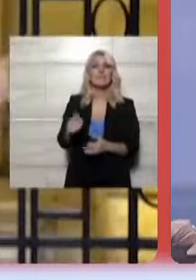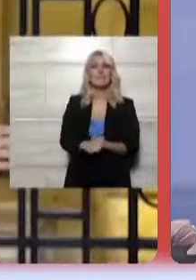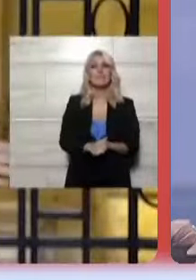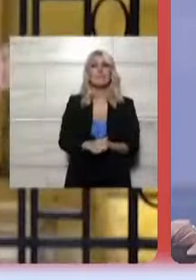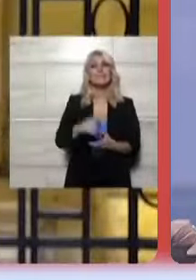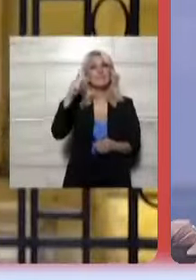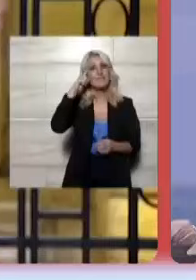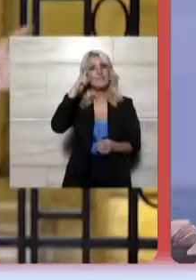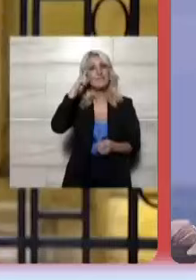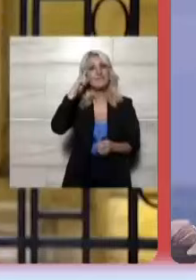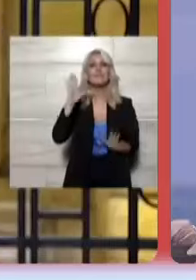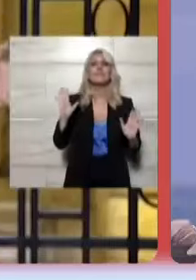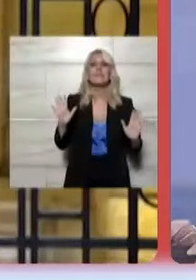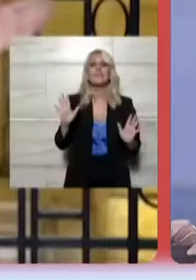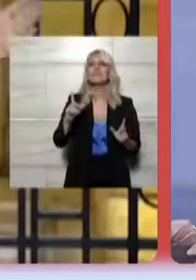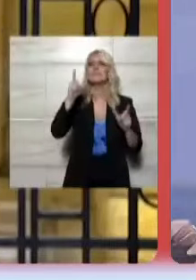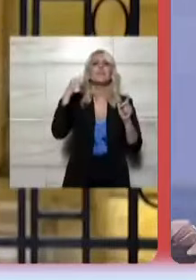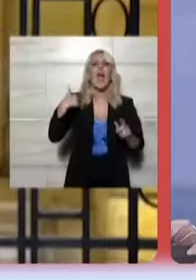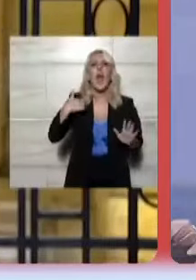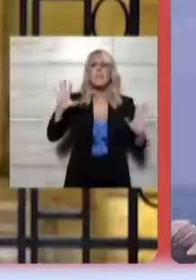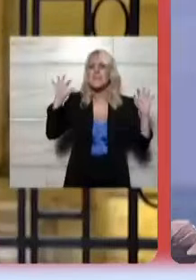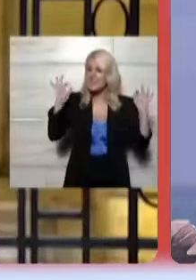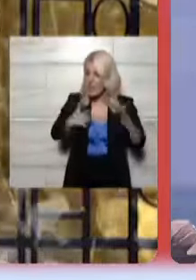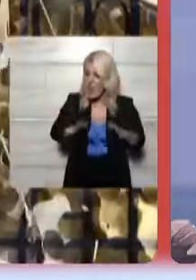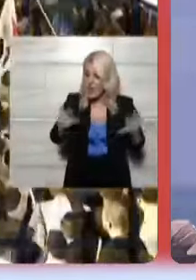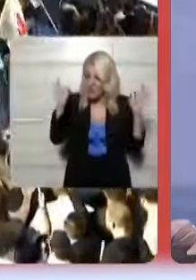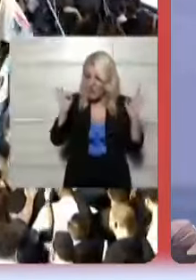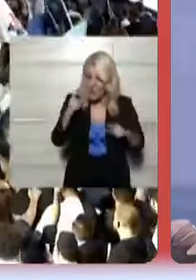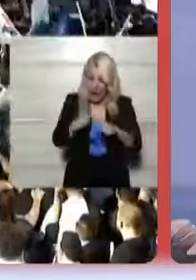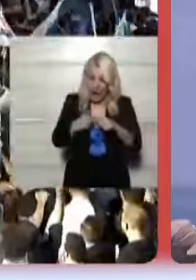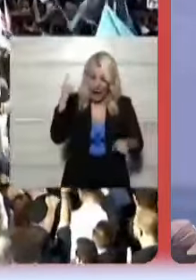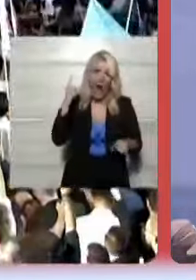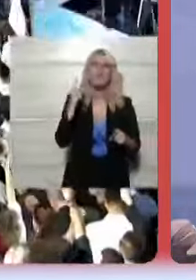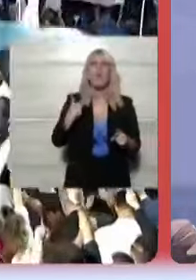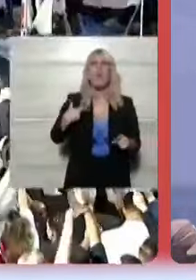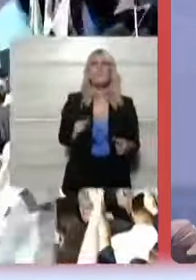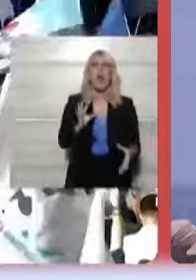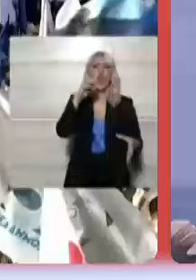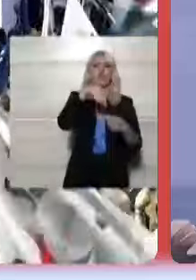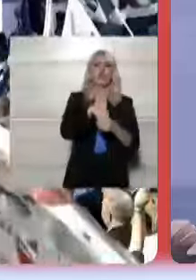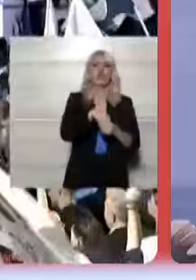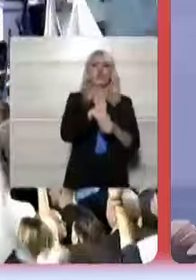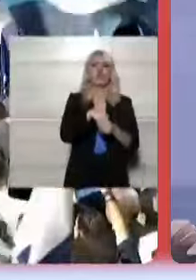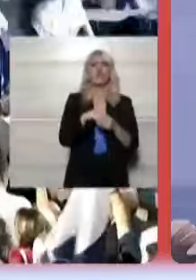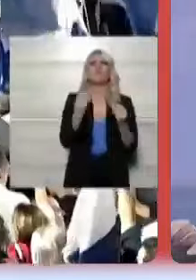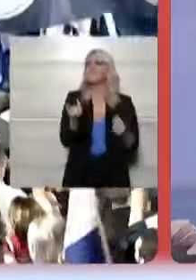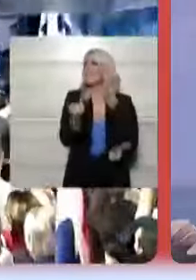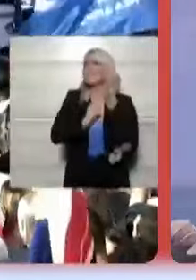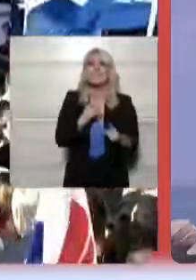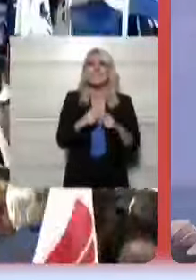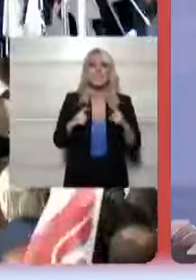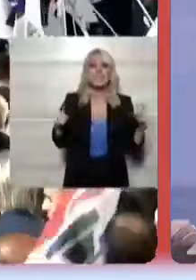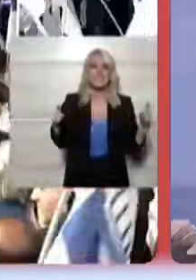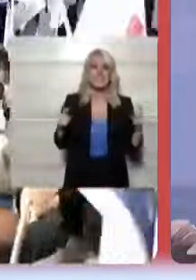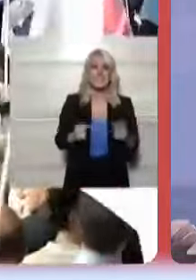αυτοί στα χρόνια των μνημονίων πήγαν στη συντριπτική του πλειοψηφία στον ΣΥΡΙΖΑ. Αυτή η τάση δείχνει πλέον να αντιστρέφεται. Και αυτή